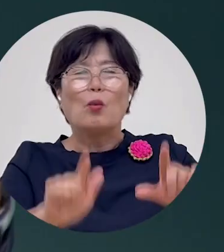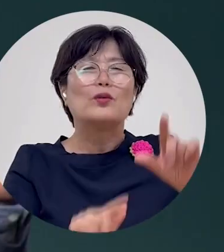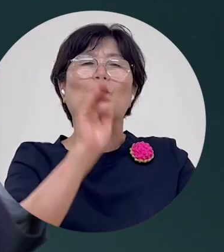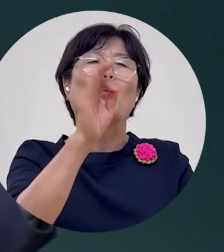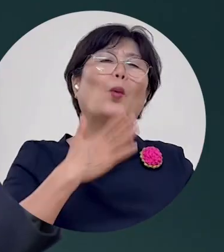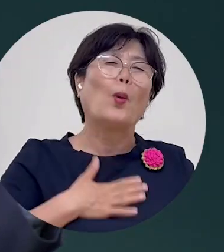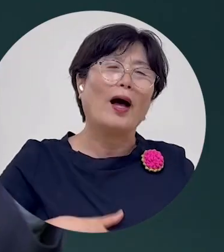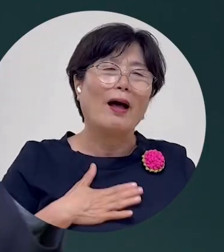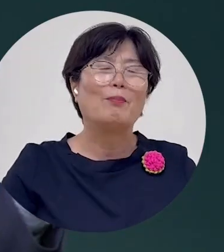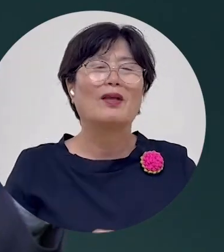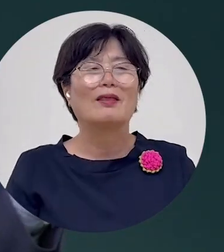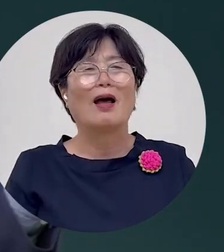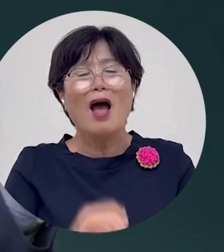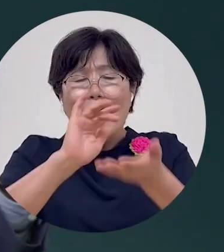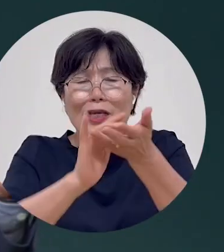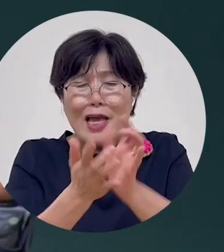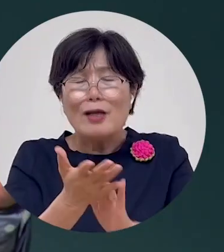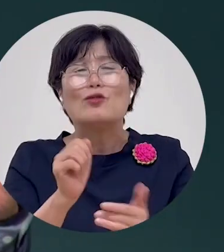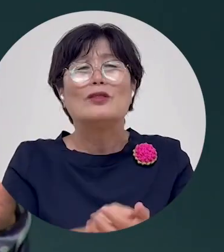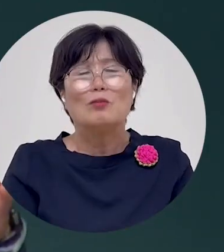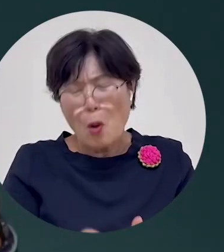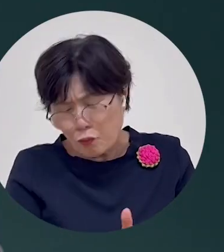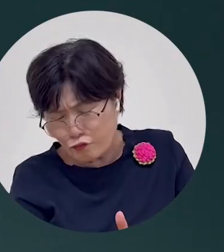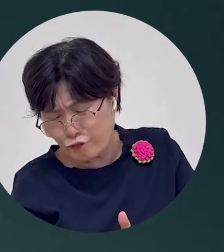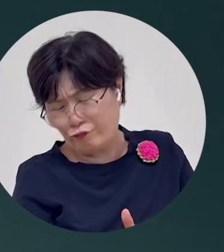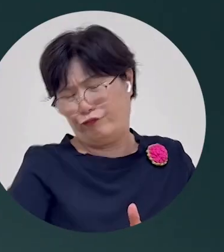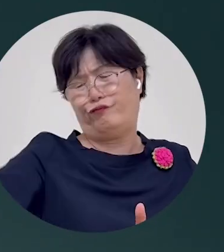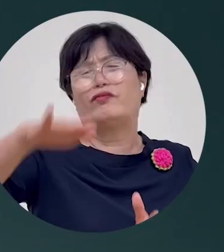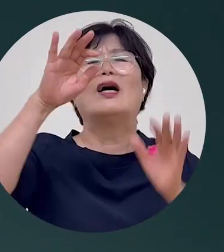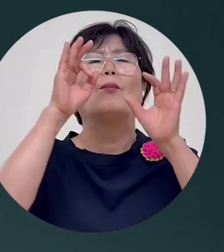그리고 예수님을 어려서부터 지켜보았기 때문에